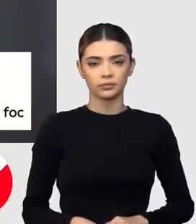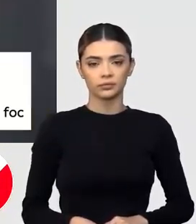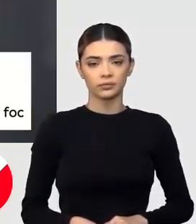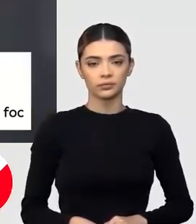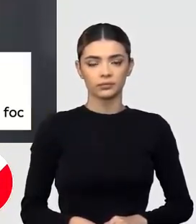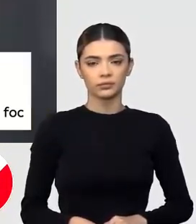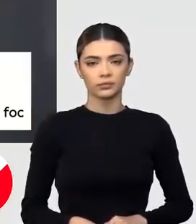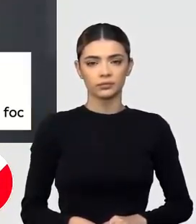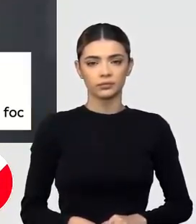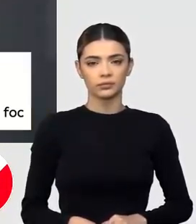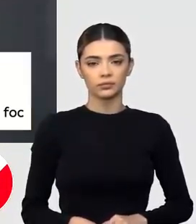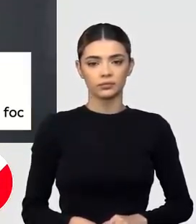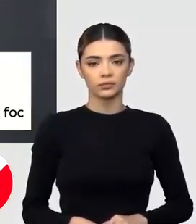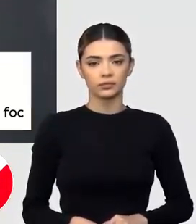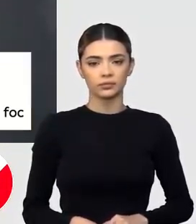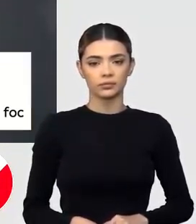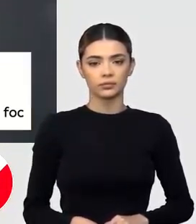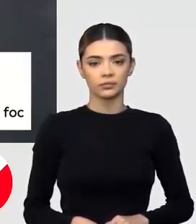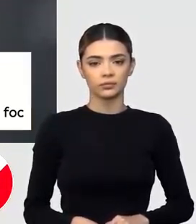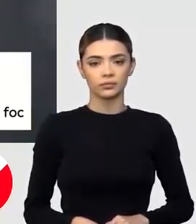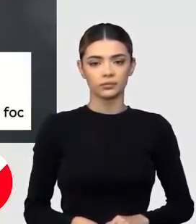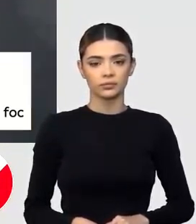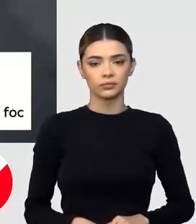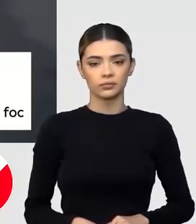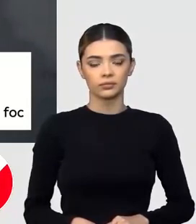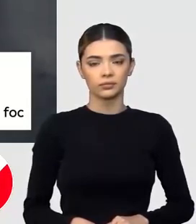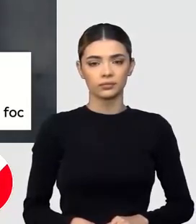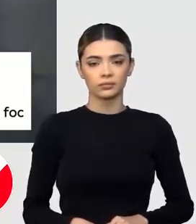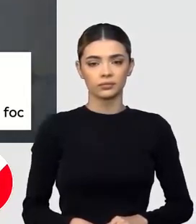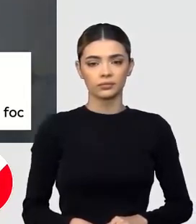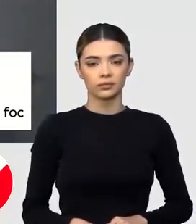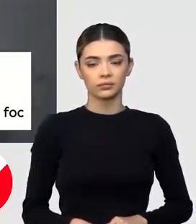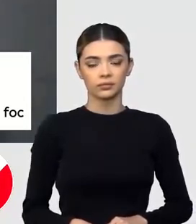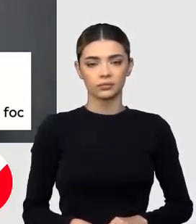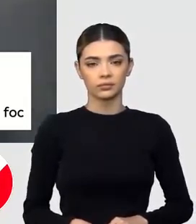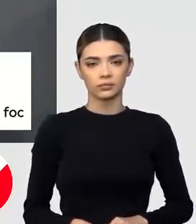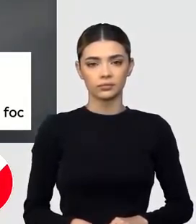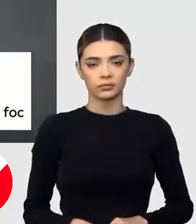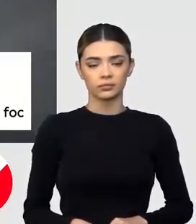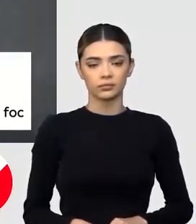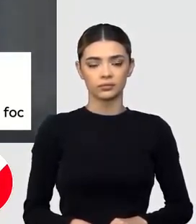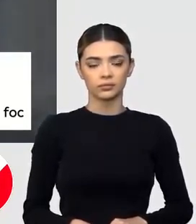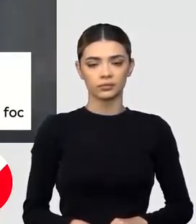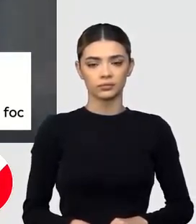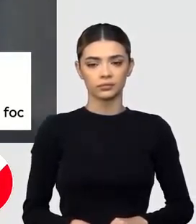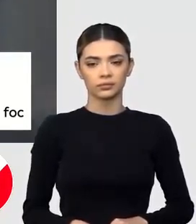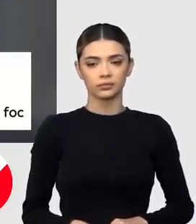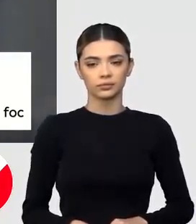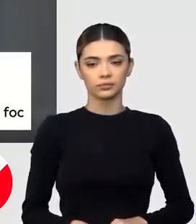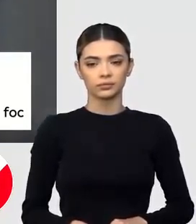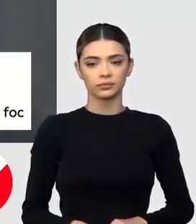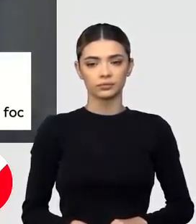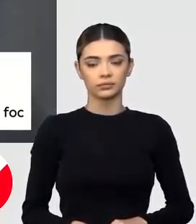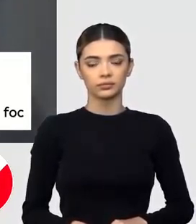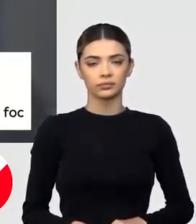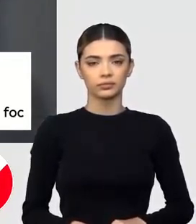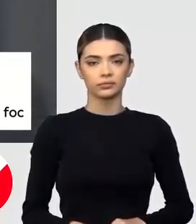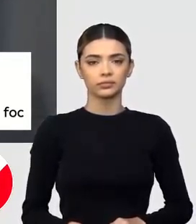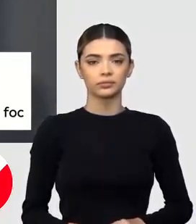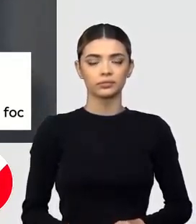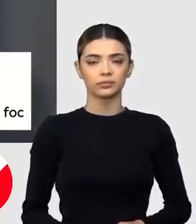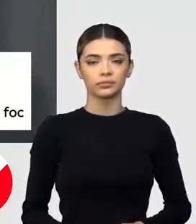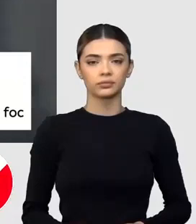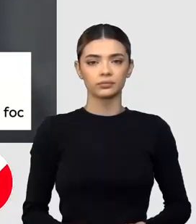Отстріл! Зараз наші хлопці проводять штурмові дії передових позицій противника. От, противник завдає